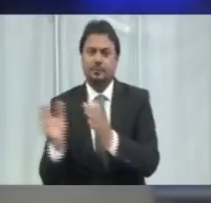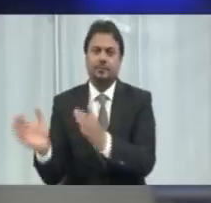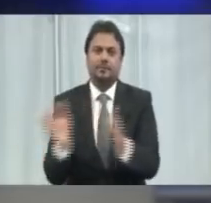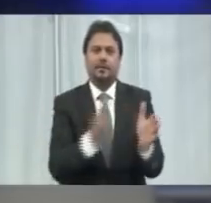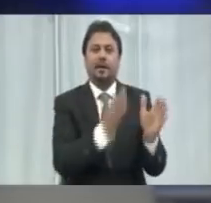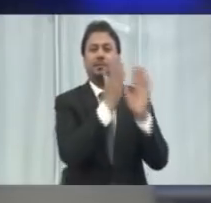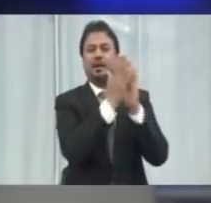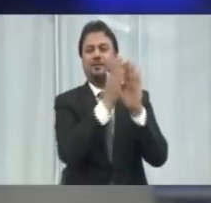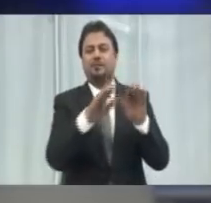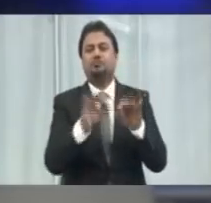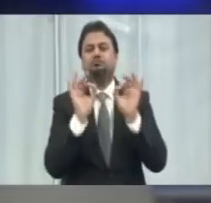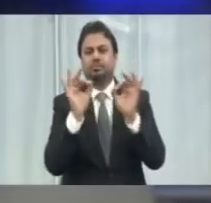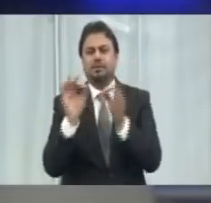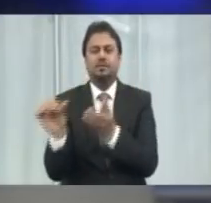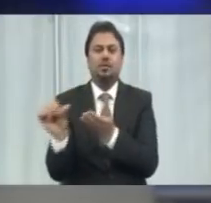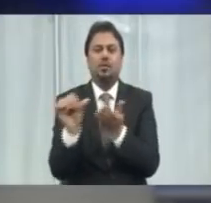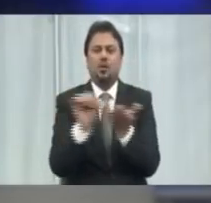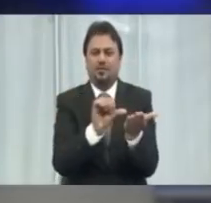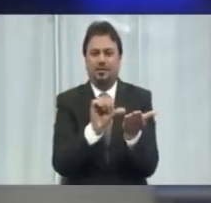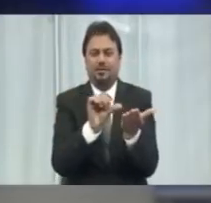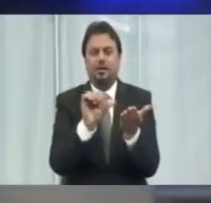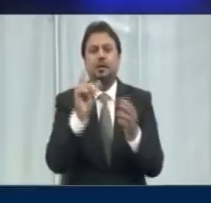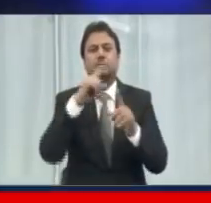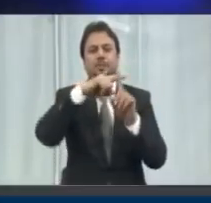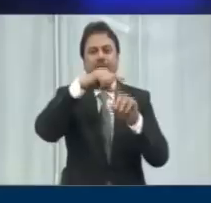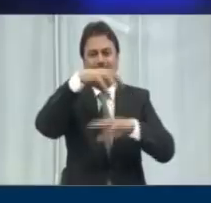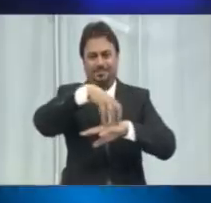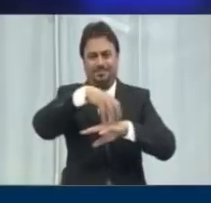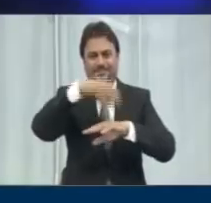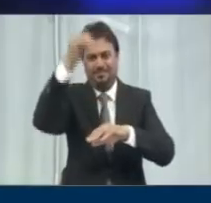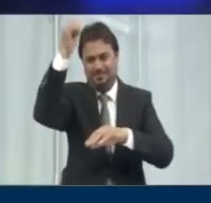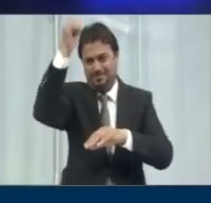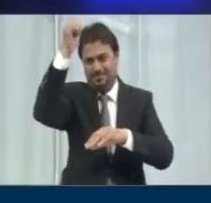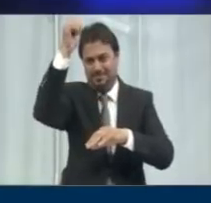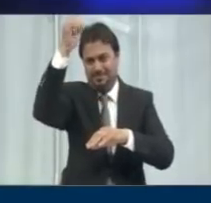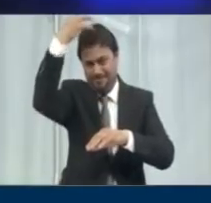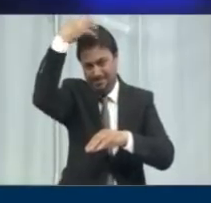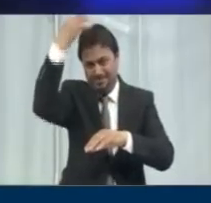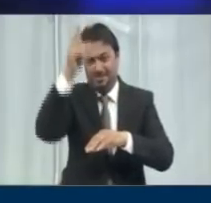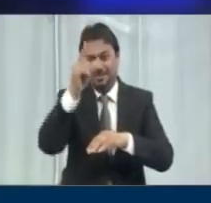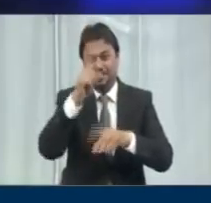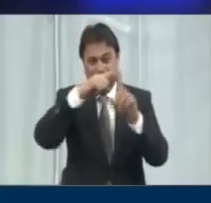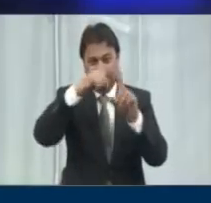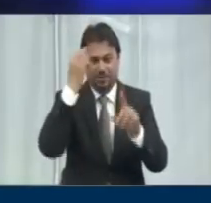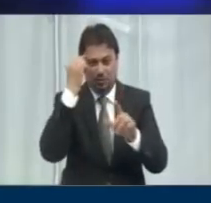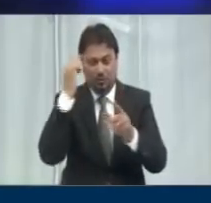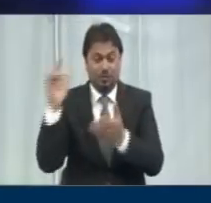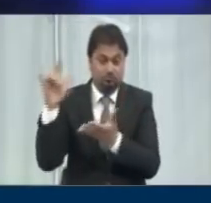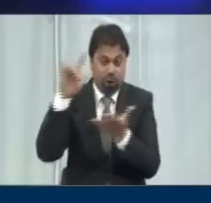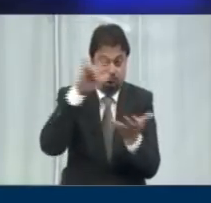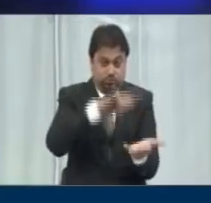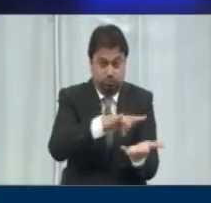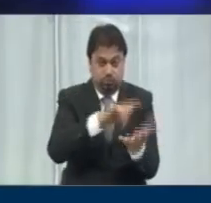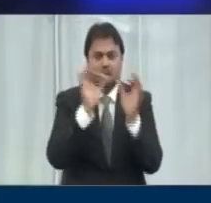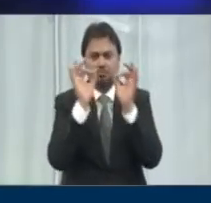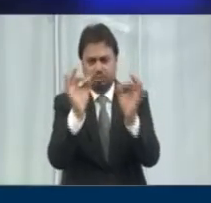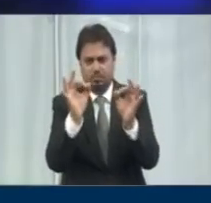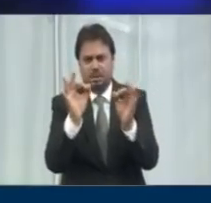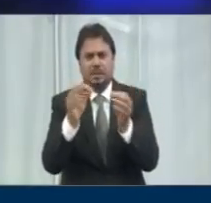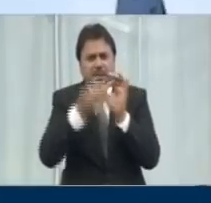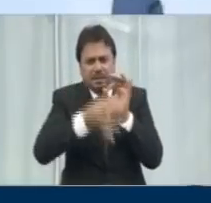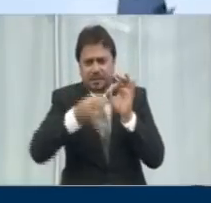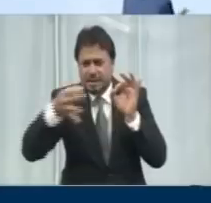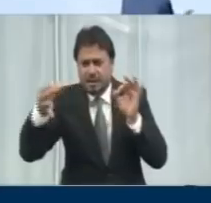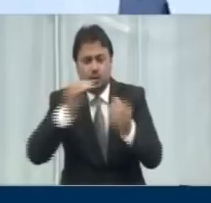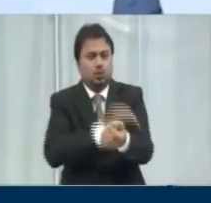في ملف زيارة باب الفاتيكان للعراق ضمن خلية العمل التي شكلتها الإخبارية العراقية لمتابعة تفاصيل الزيارة وفي